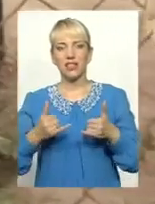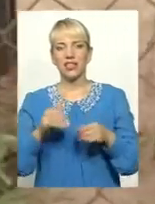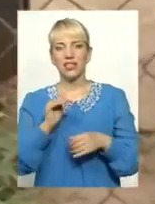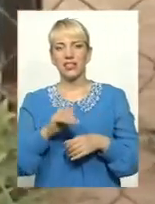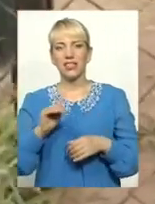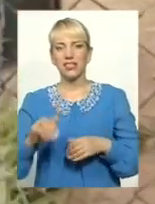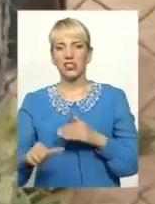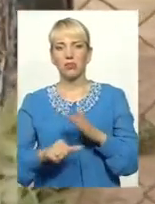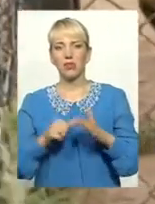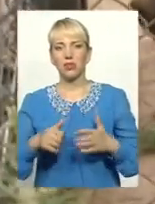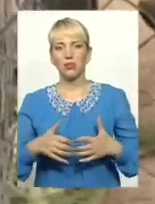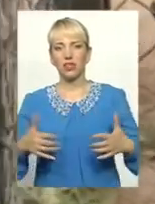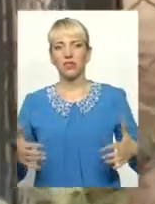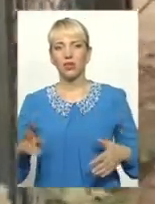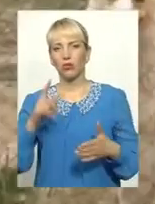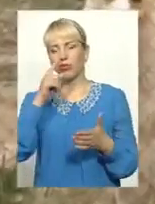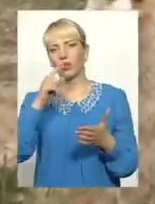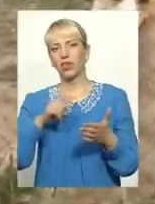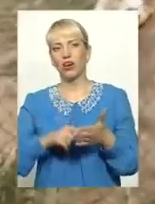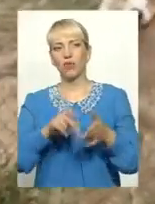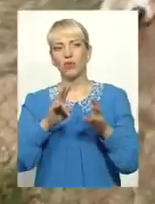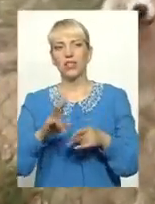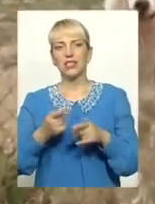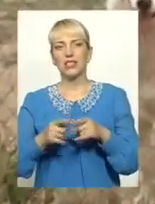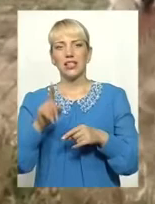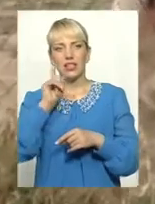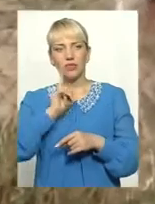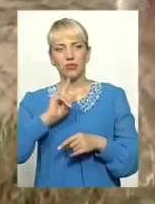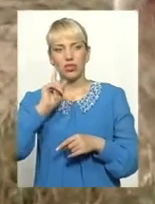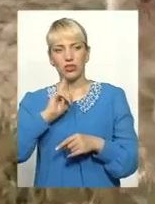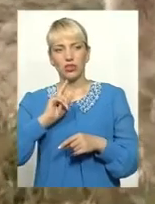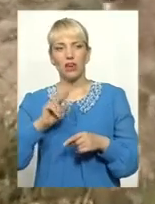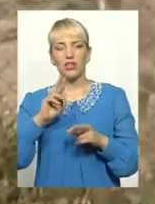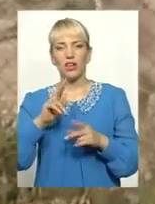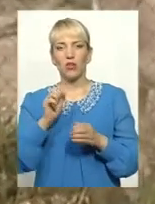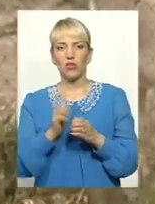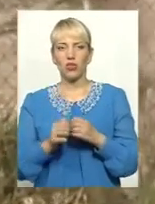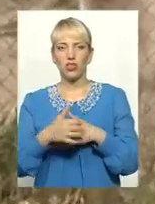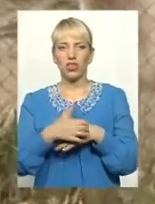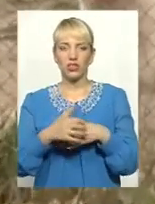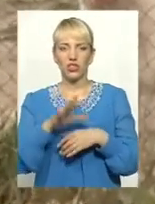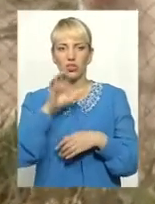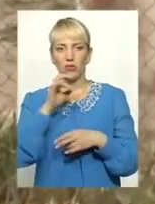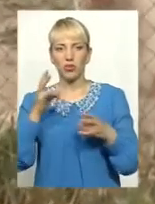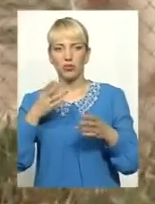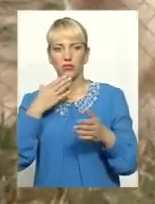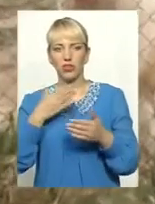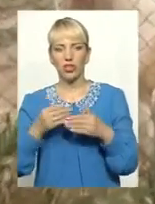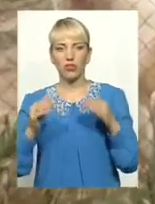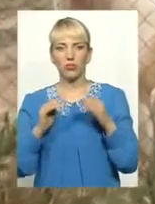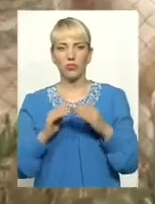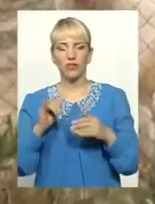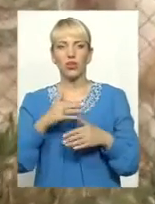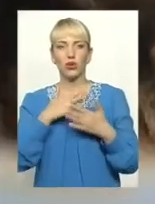бездомних тварин, які потрапили у біду. Але це тимчасове пристанище, так як кожна кішка і собака потребує своєї домівки і